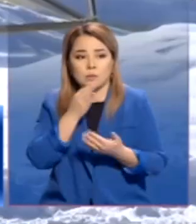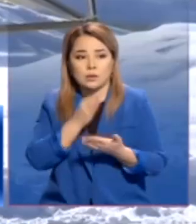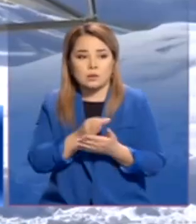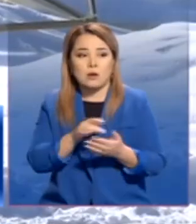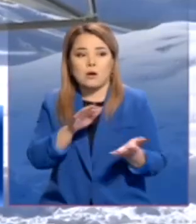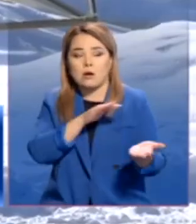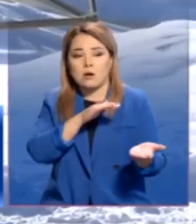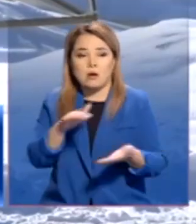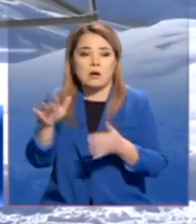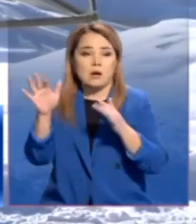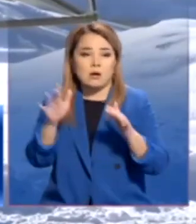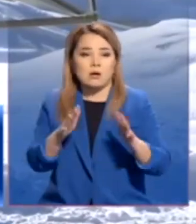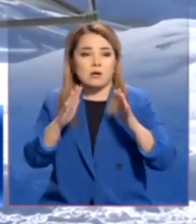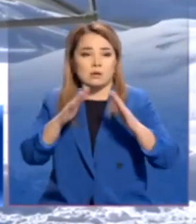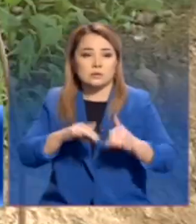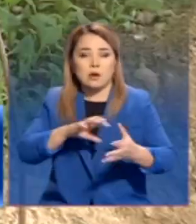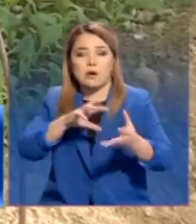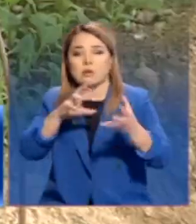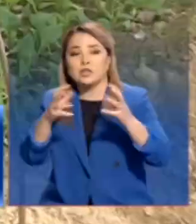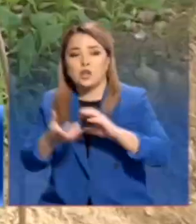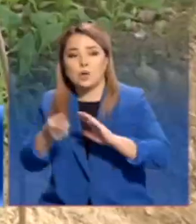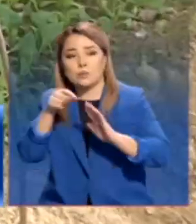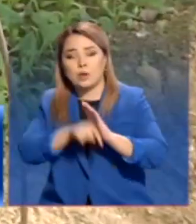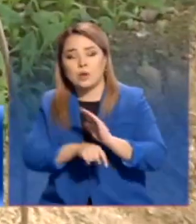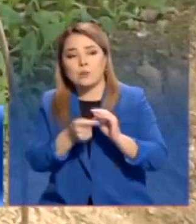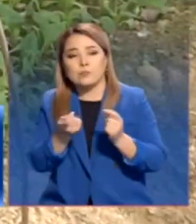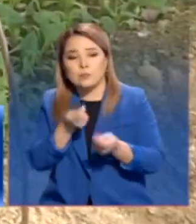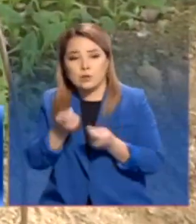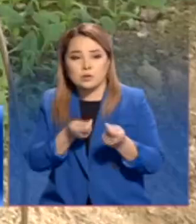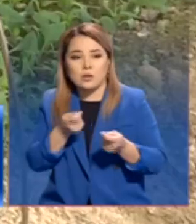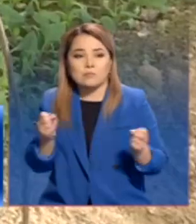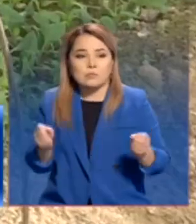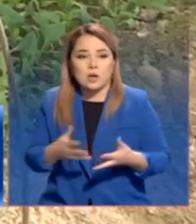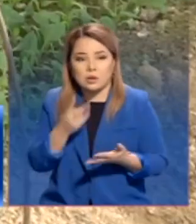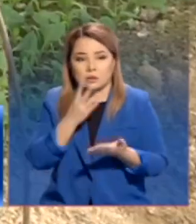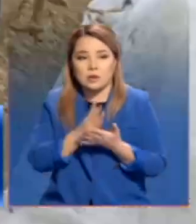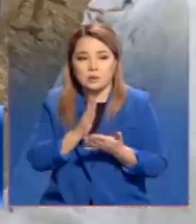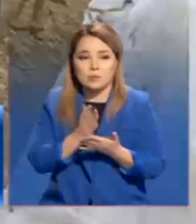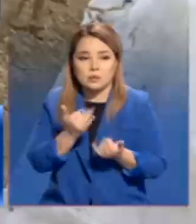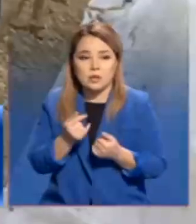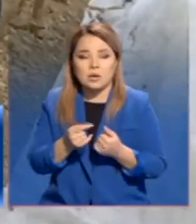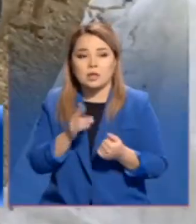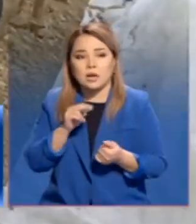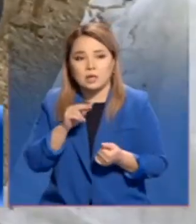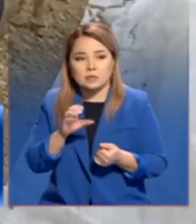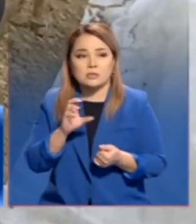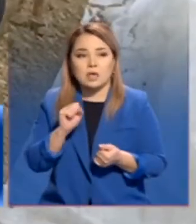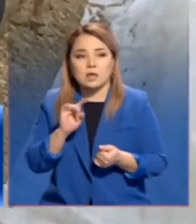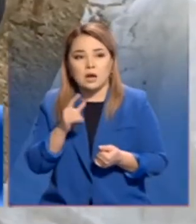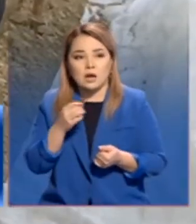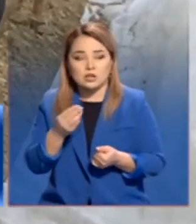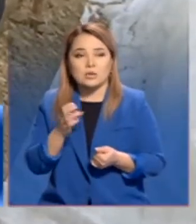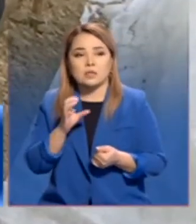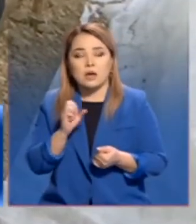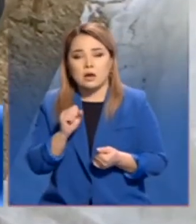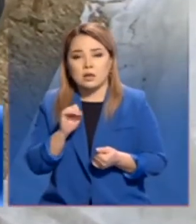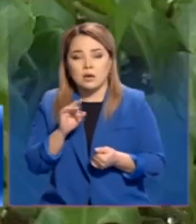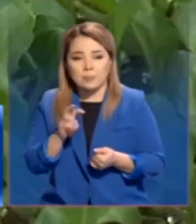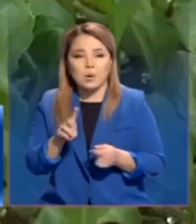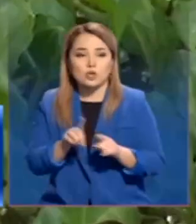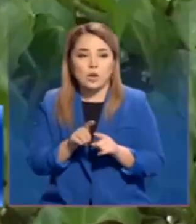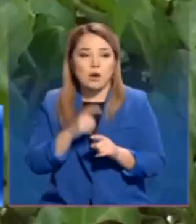Қалың қардан кейбір жылжай қирап қалып, ішіндегі көшеттерді үсік шалды. Әсіресе Келес пен Сарағаш, Қазығұрт пен Сайрам